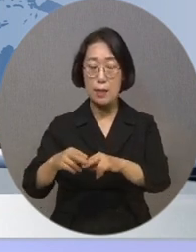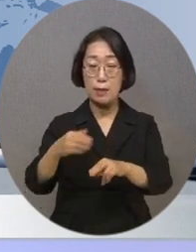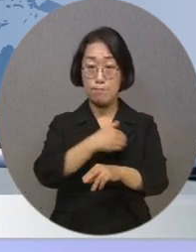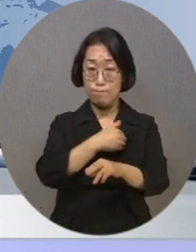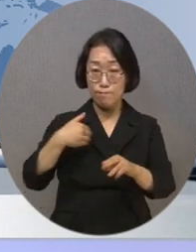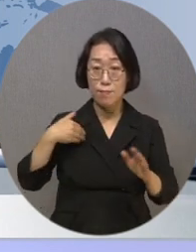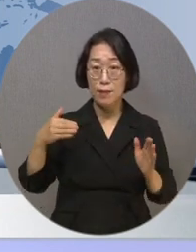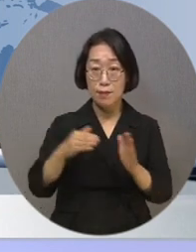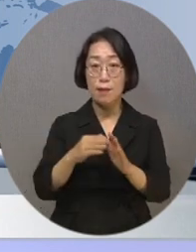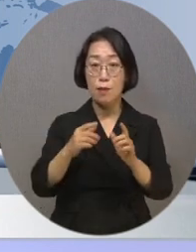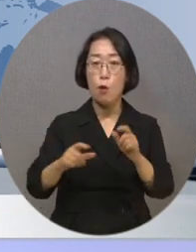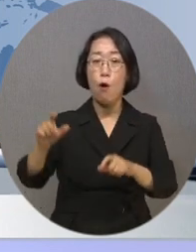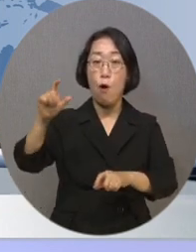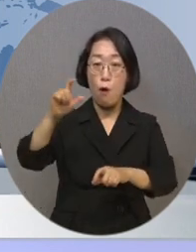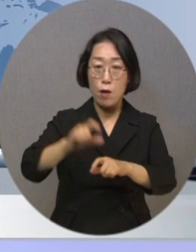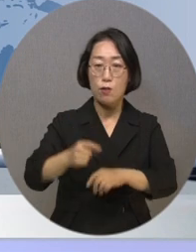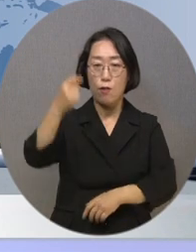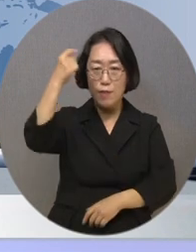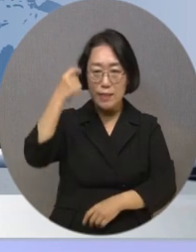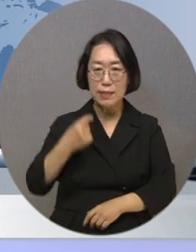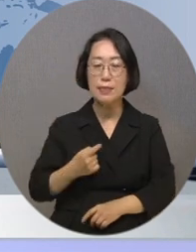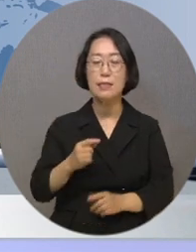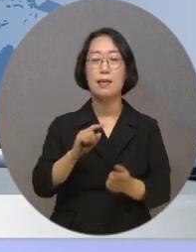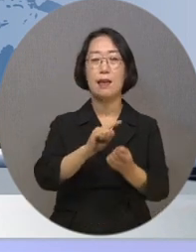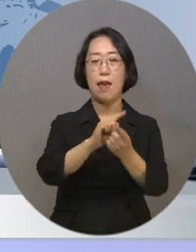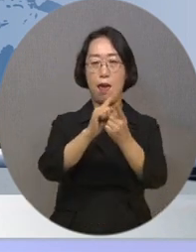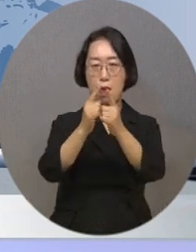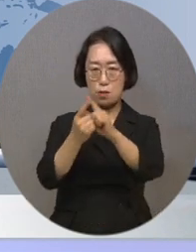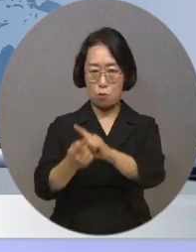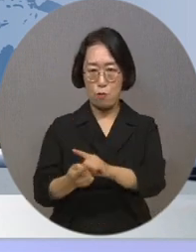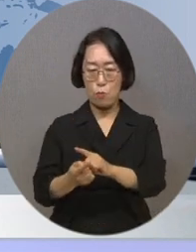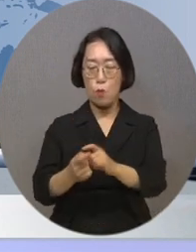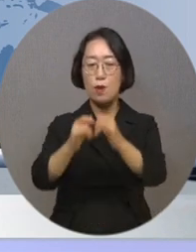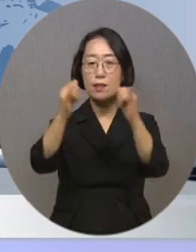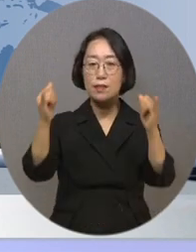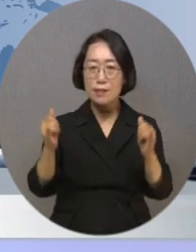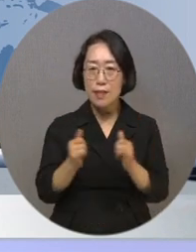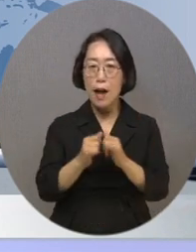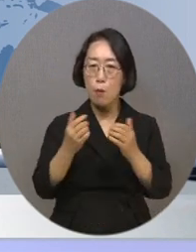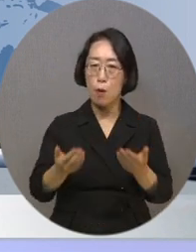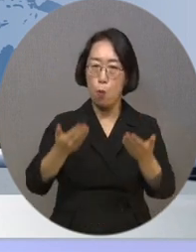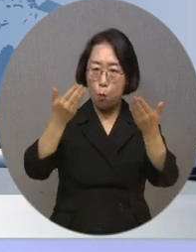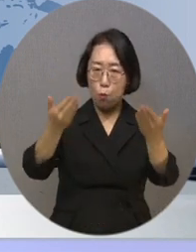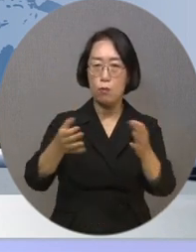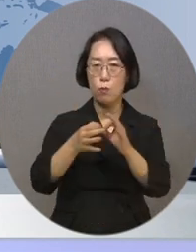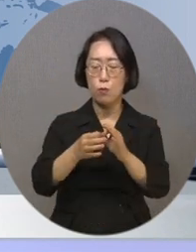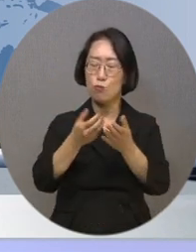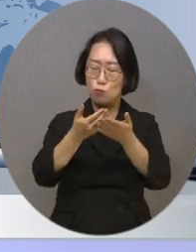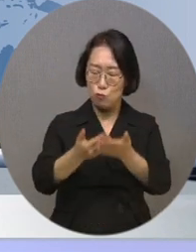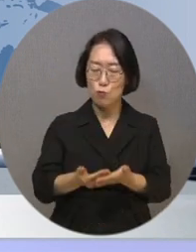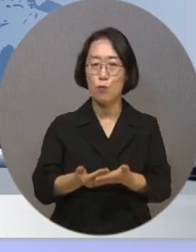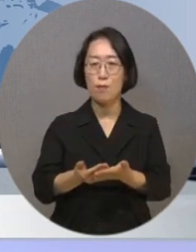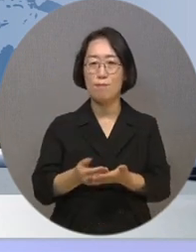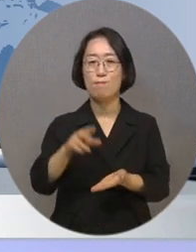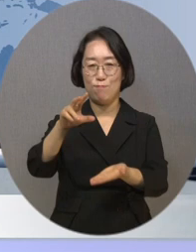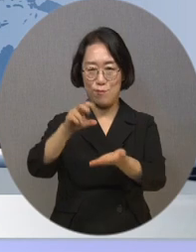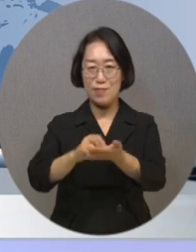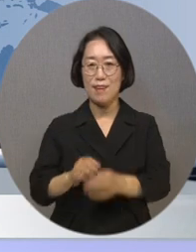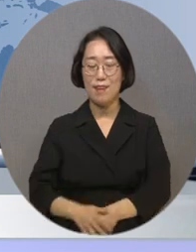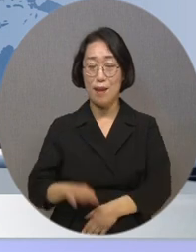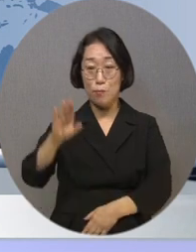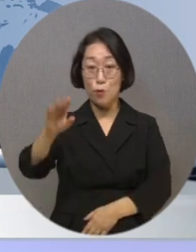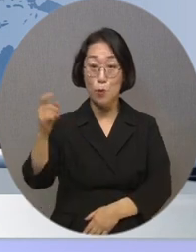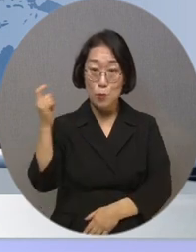않고 장애 인식 개선과 사회 공헌 등 다양한 부문에서 큰 의미를 차지하고 있습니다. 앞으로 이번